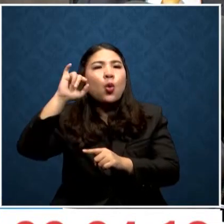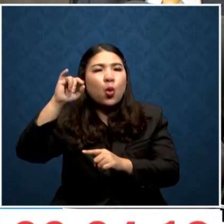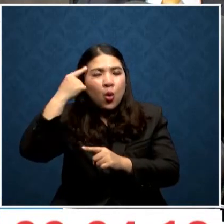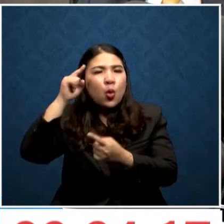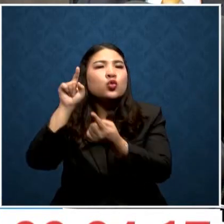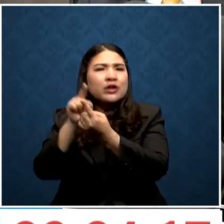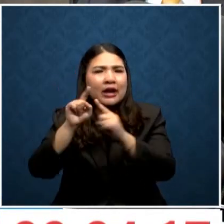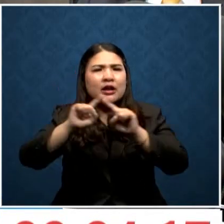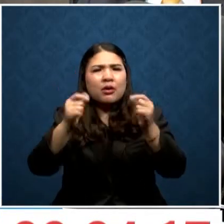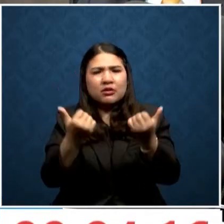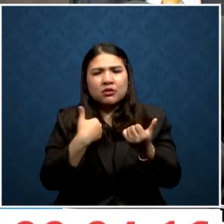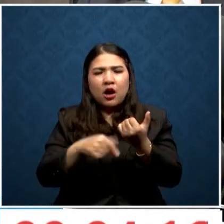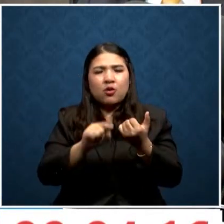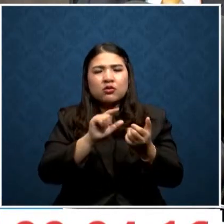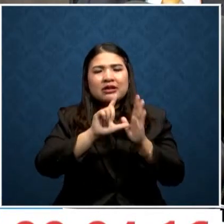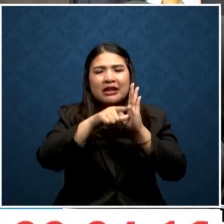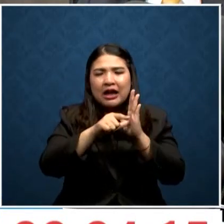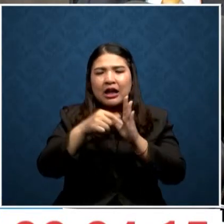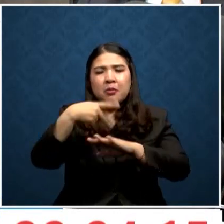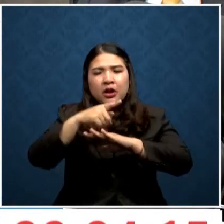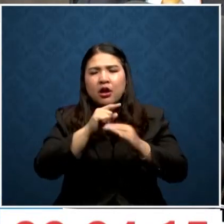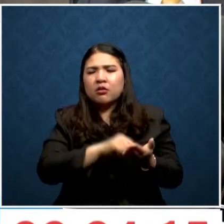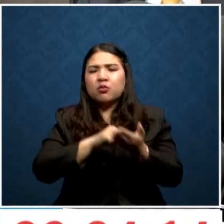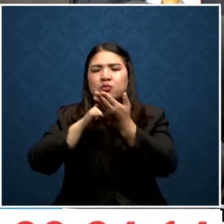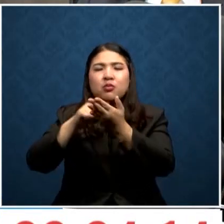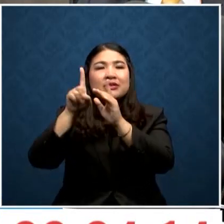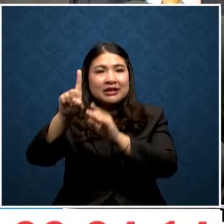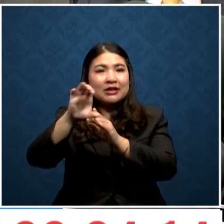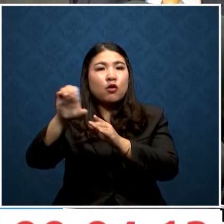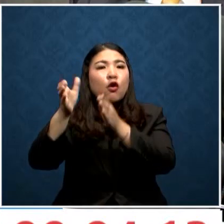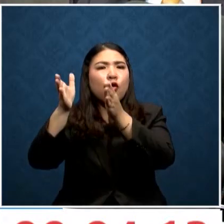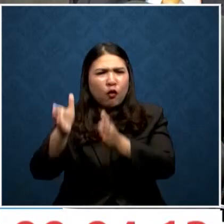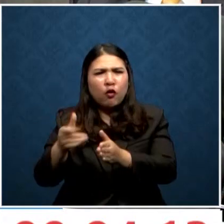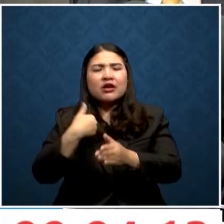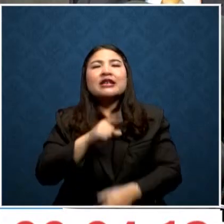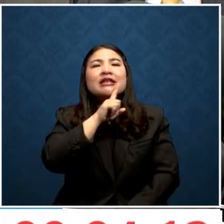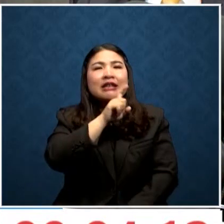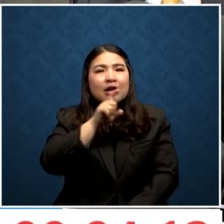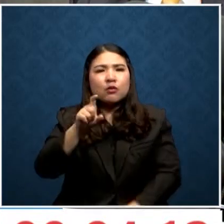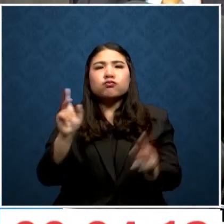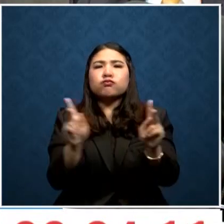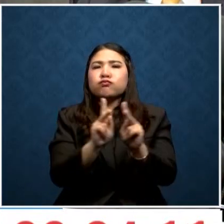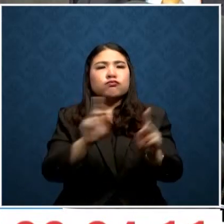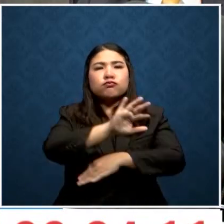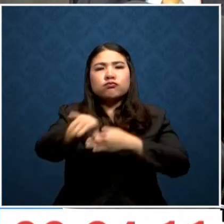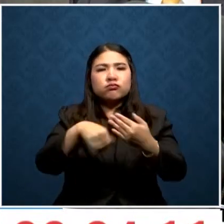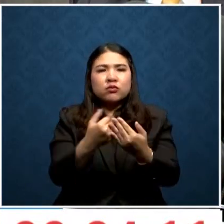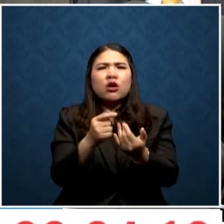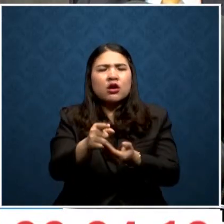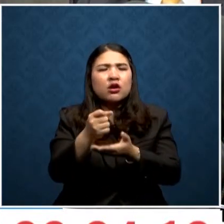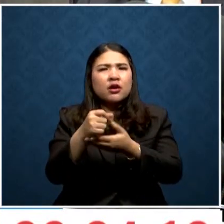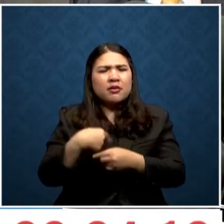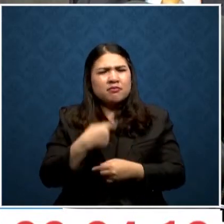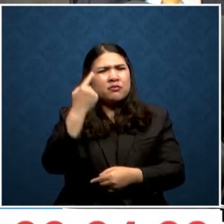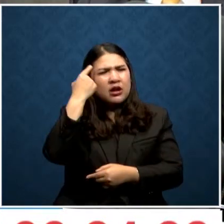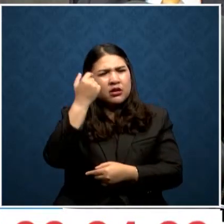ที่ท่านประธานและท่านเลขาเนี่ยถึง100ท่านก็เลยอยากสอบถามว่าท่านกรรมการทุกท่านเนี่ยได้พินิจพิจารณาไหมครับว่